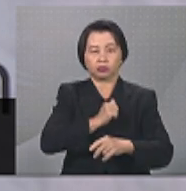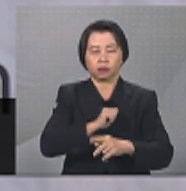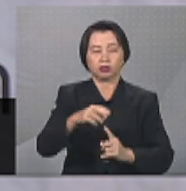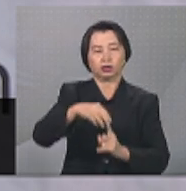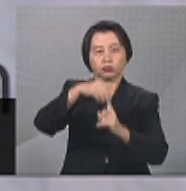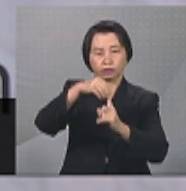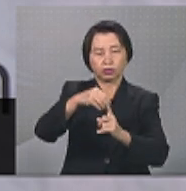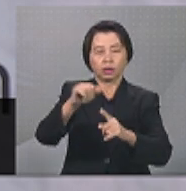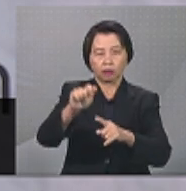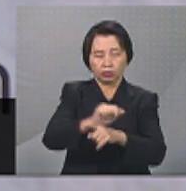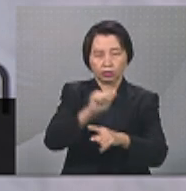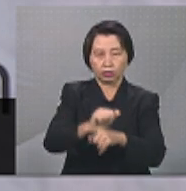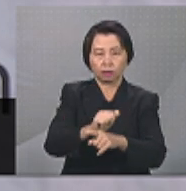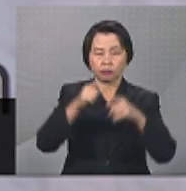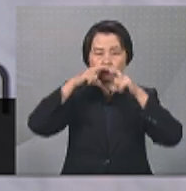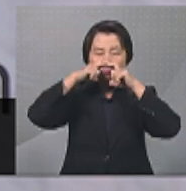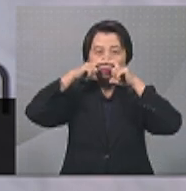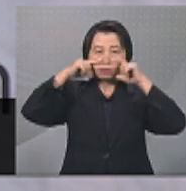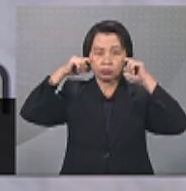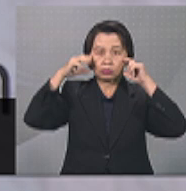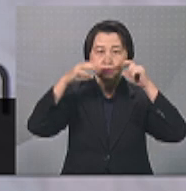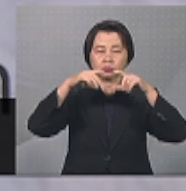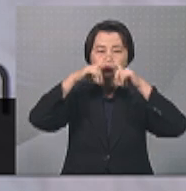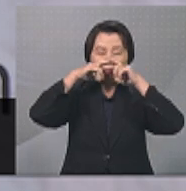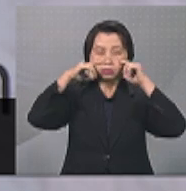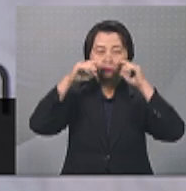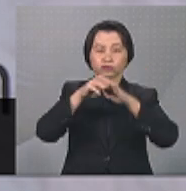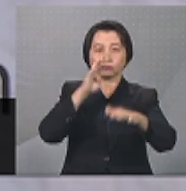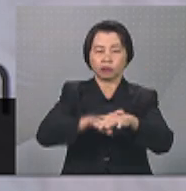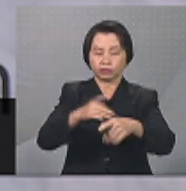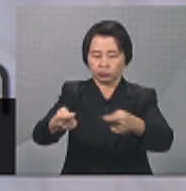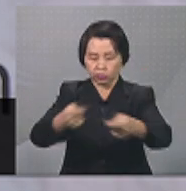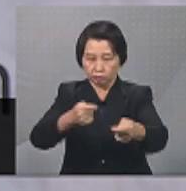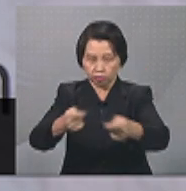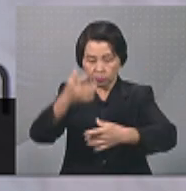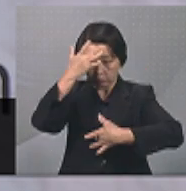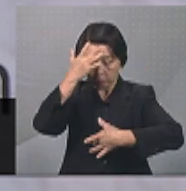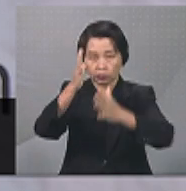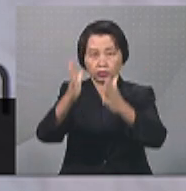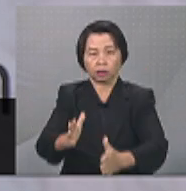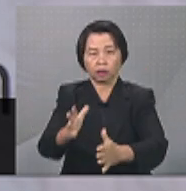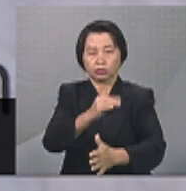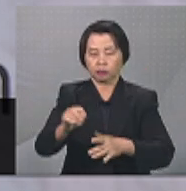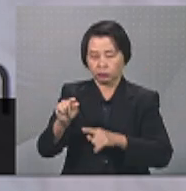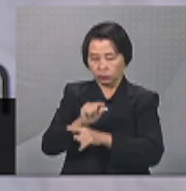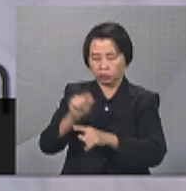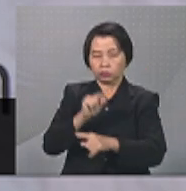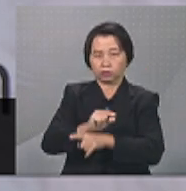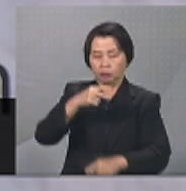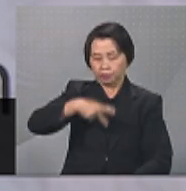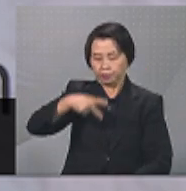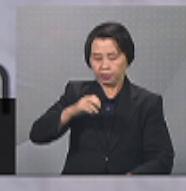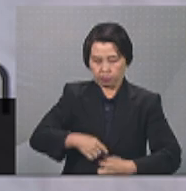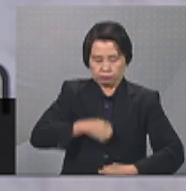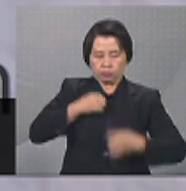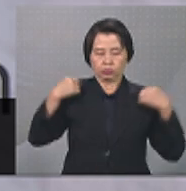mengamalkan penggunaan alat penutup mulut dan hidung semasa mengendalikan pesakit dan menggunakan PPE yang